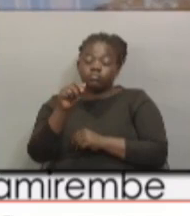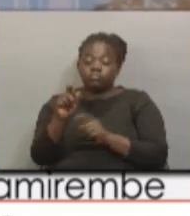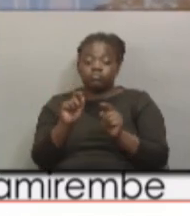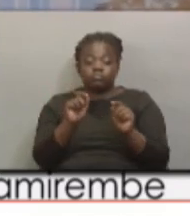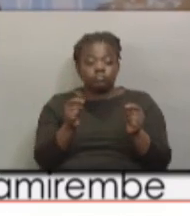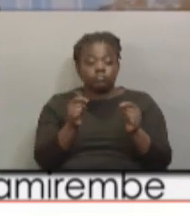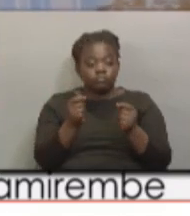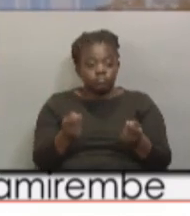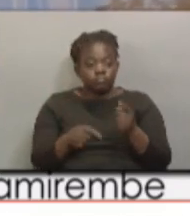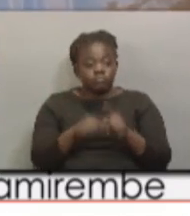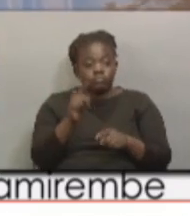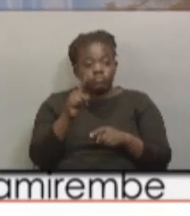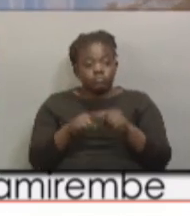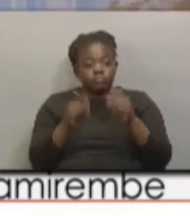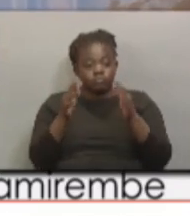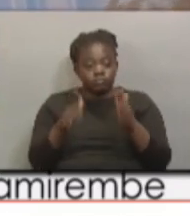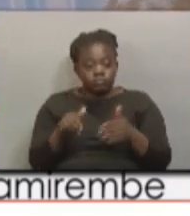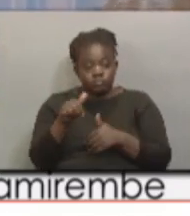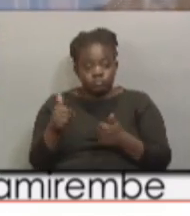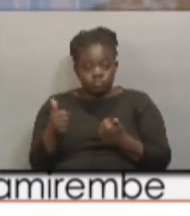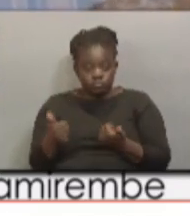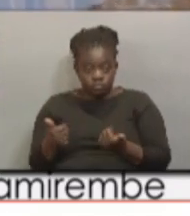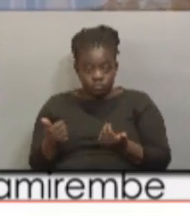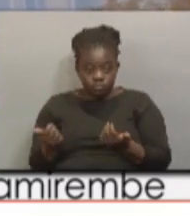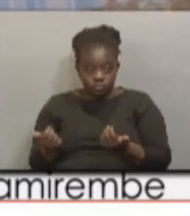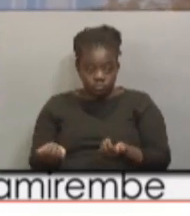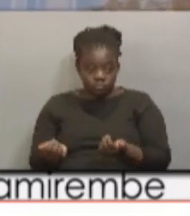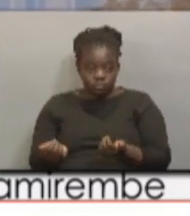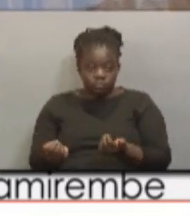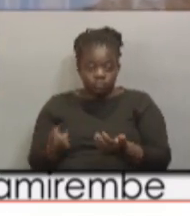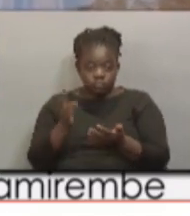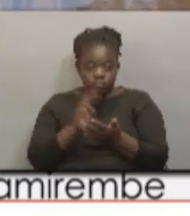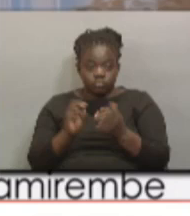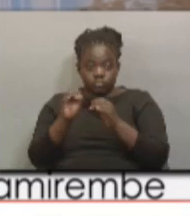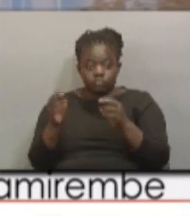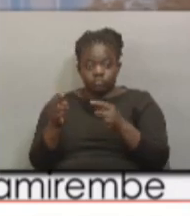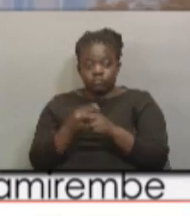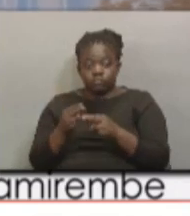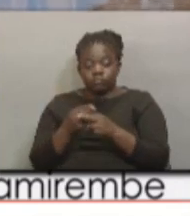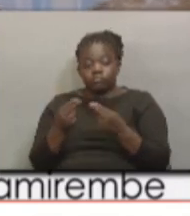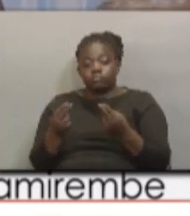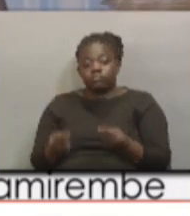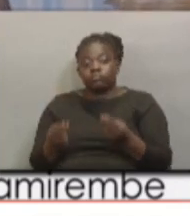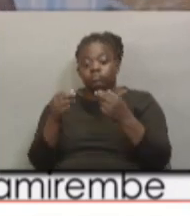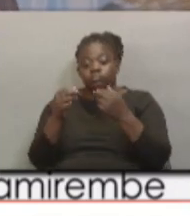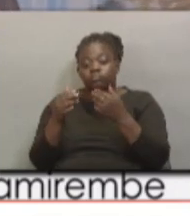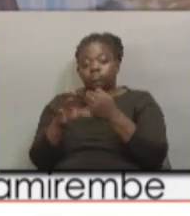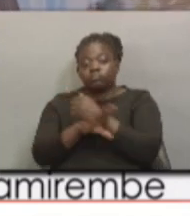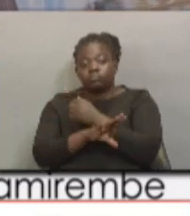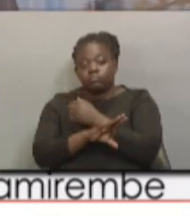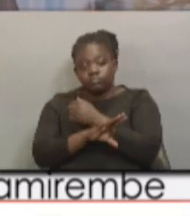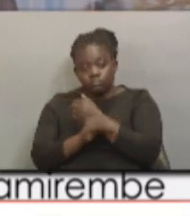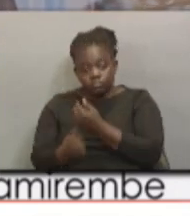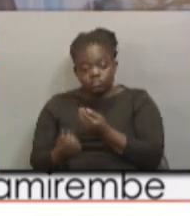bizinesi naye zaagootaana nnyo, abalala n'ebizimbe ebimu so bamawulire tibinaatera okutundibwa. Kakati abantu ngaabo bajjala atuula mu